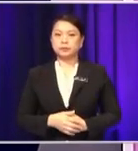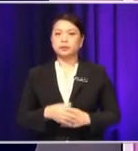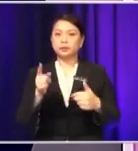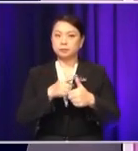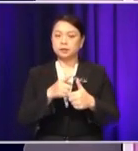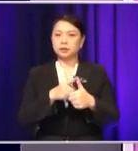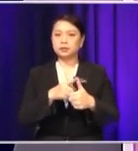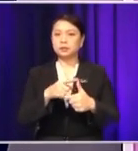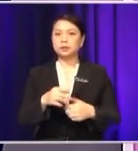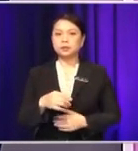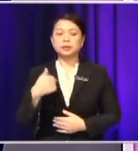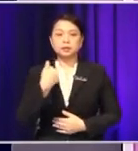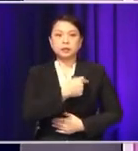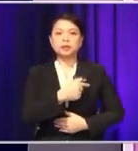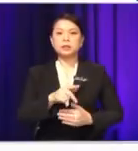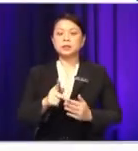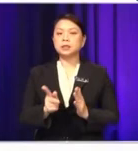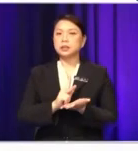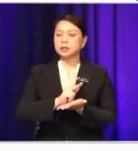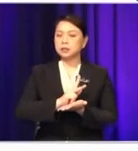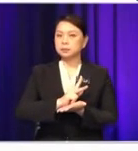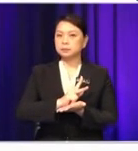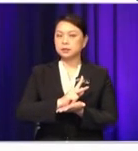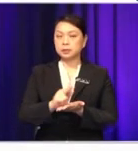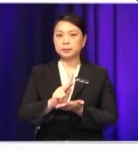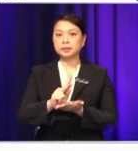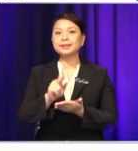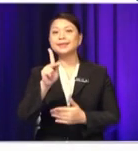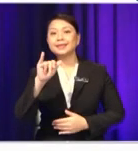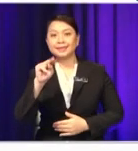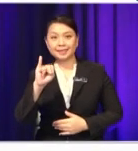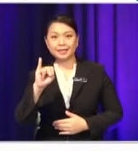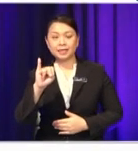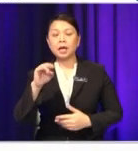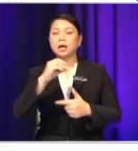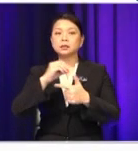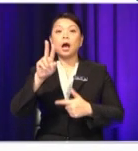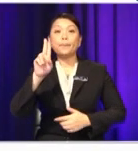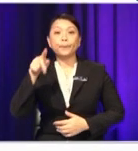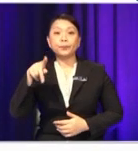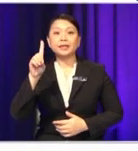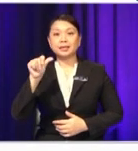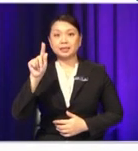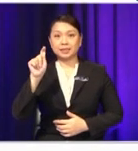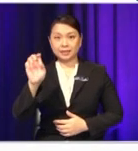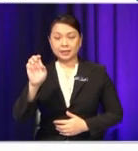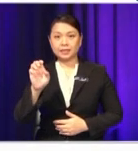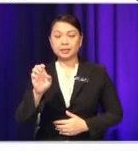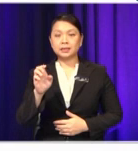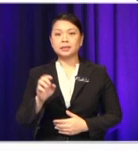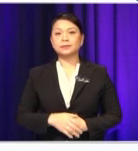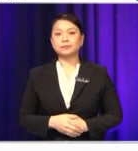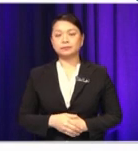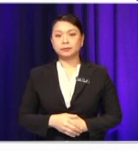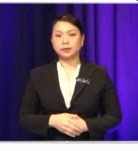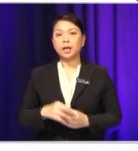yang kedua itu kita mengemaskini APDM. APDM ini ialah dari segi kita nak mengemaskini rekod-rekod murid